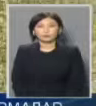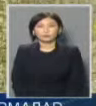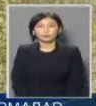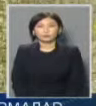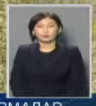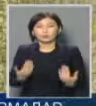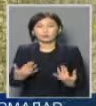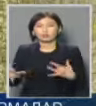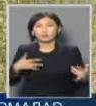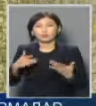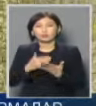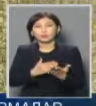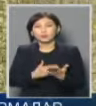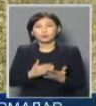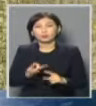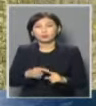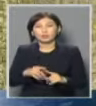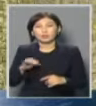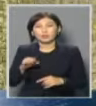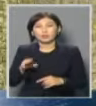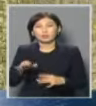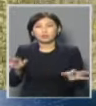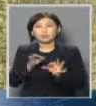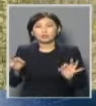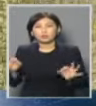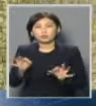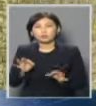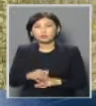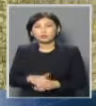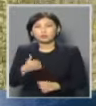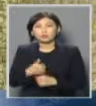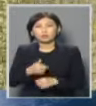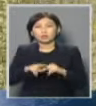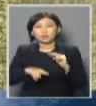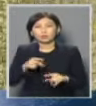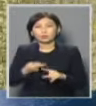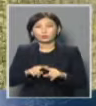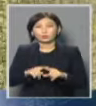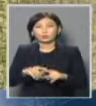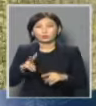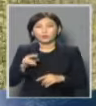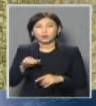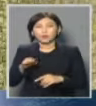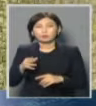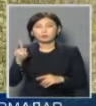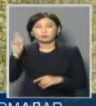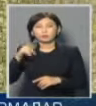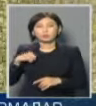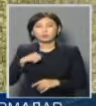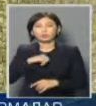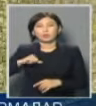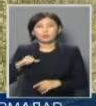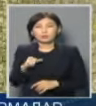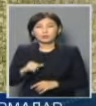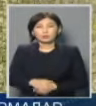Енді бүгінгі концерті бағдарламада осы Сармат ансамблінің негізін қалаушы композитор белгілі өзіміздің